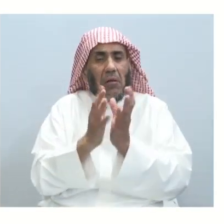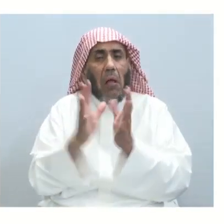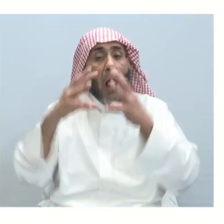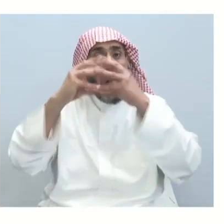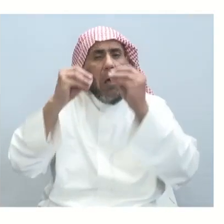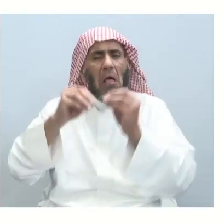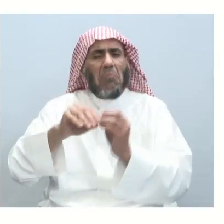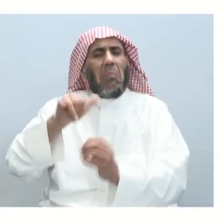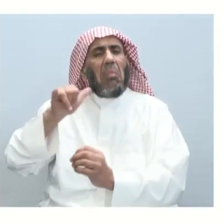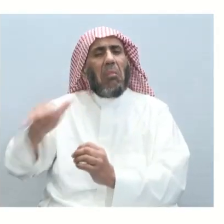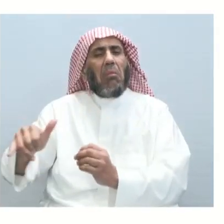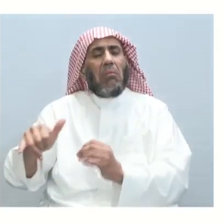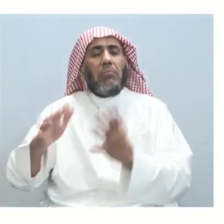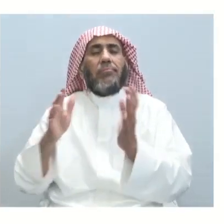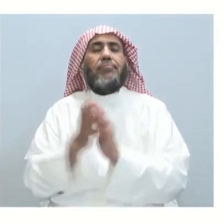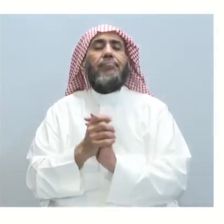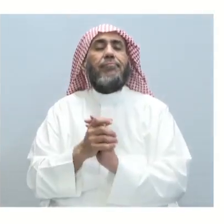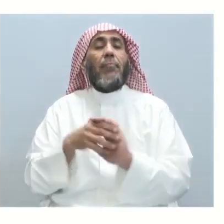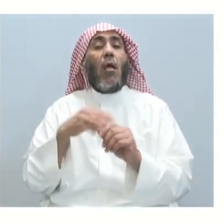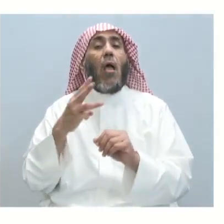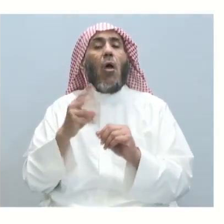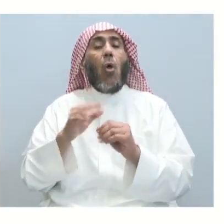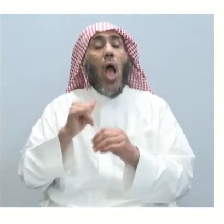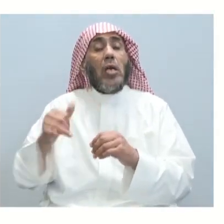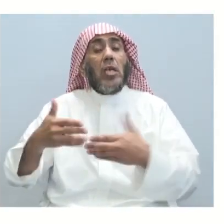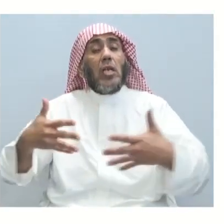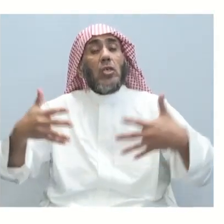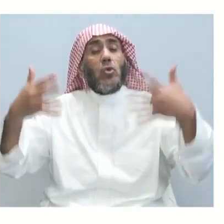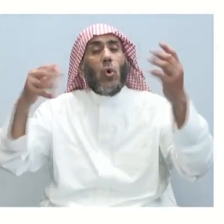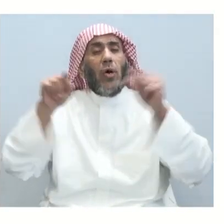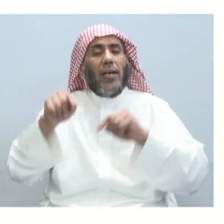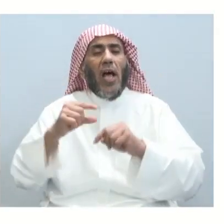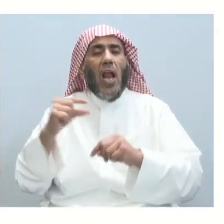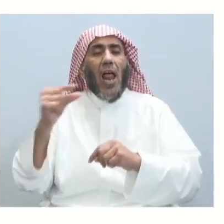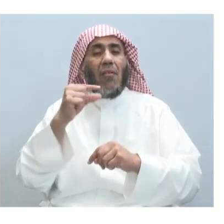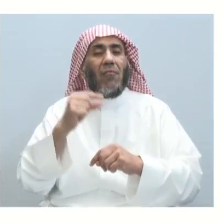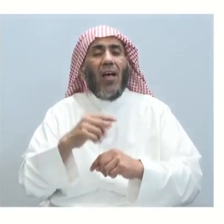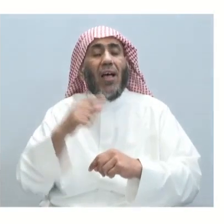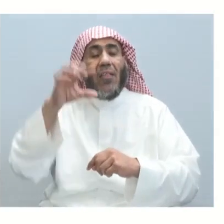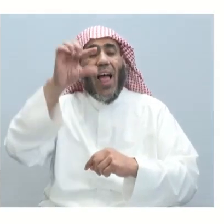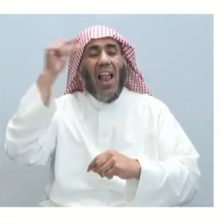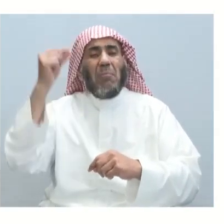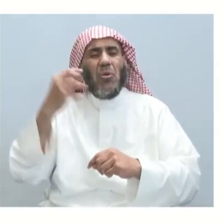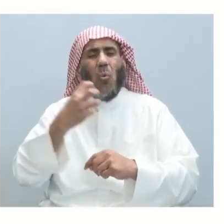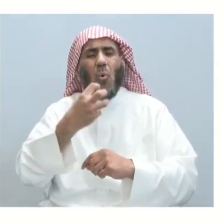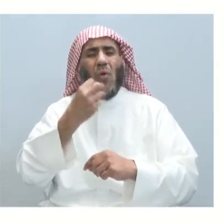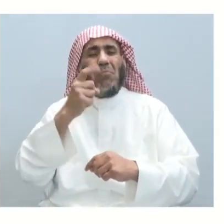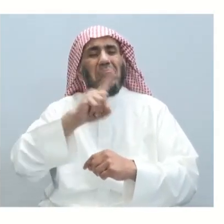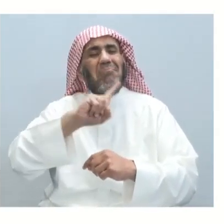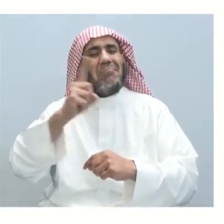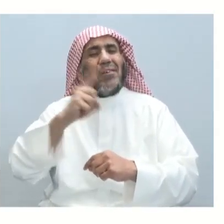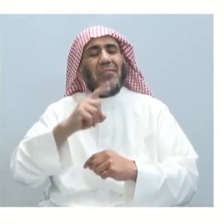المعنى لذلك اصبحت مستهجن ثالثا هنا هجر الشعراء في هذا العصر الالفاظ البدويه الجافه لم تعد هناك الفاظ بدويه